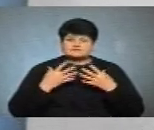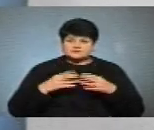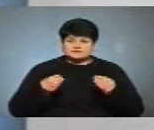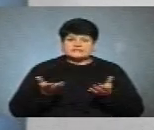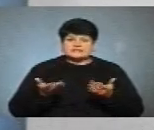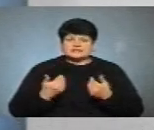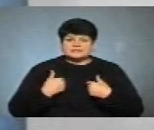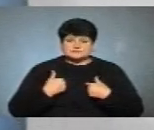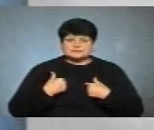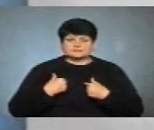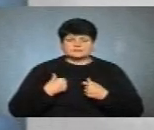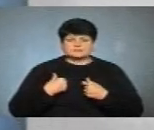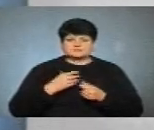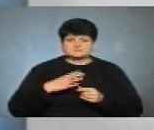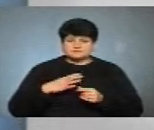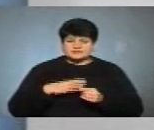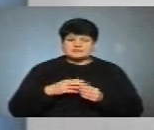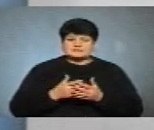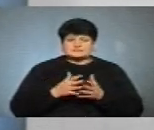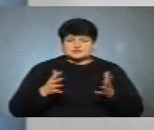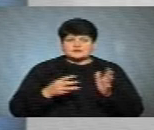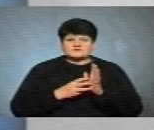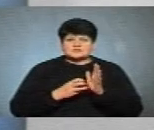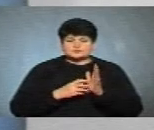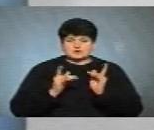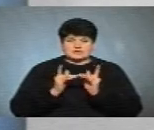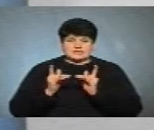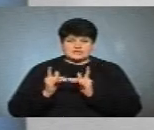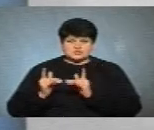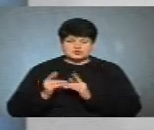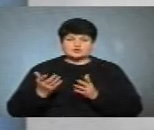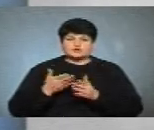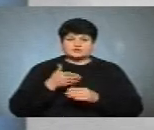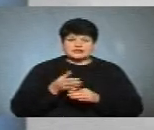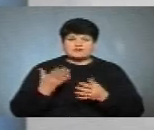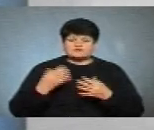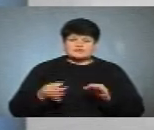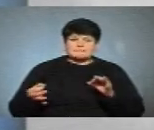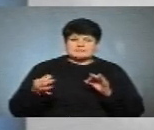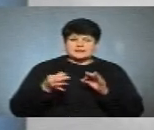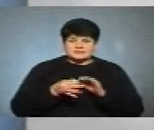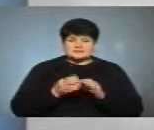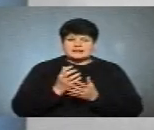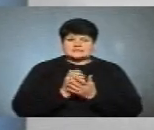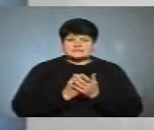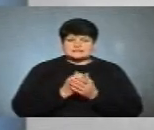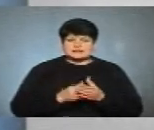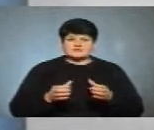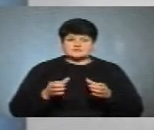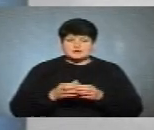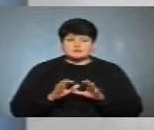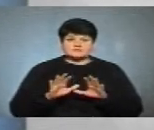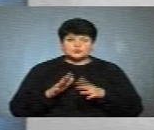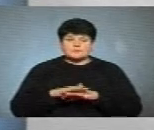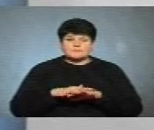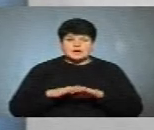ми розраховуємо, це понад 800 ліжок, і до яких вже прикріплені резервні бригади, і в разі